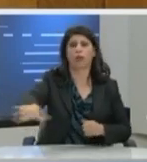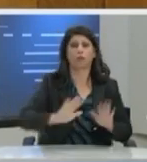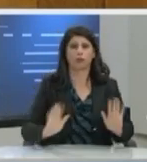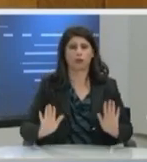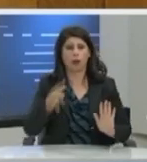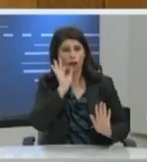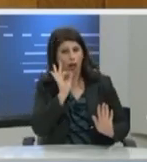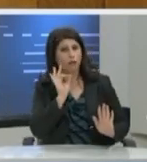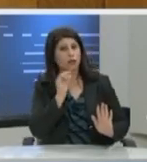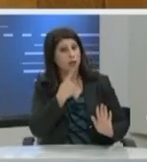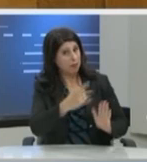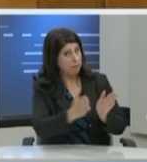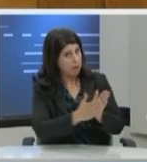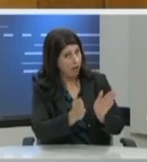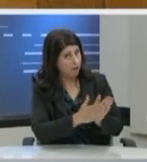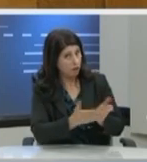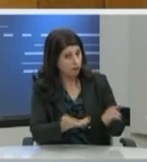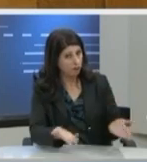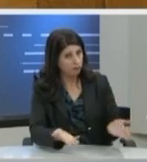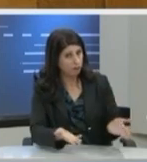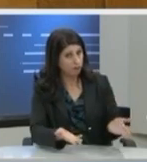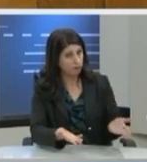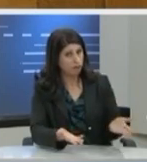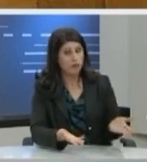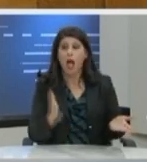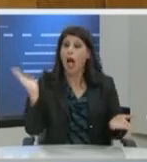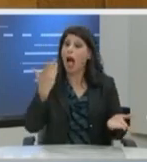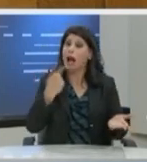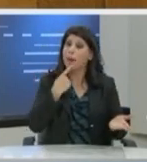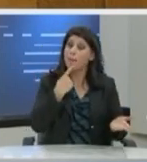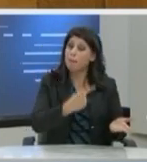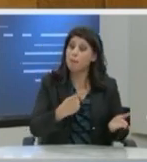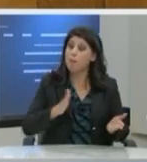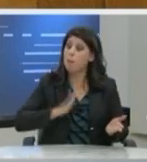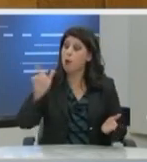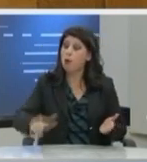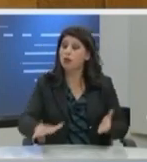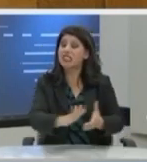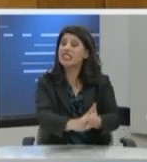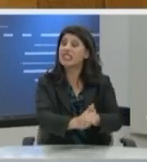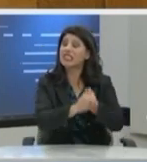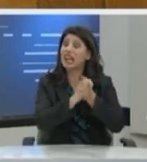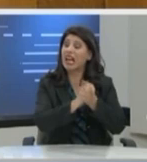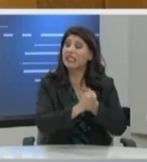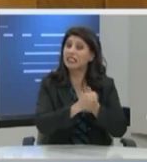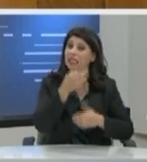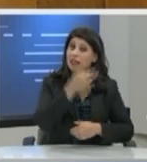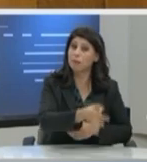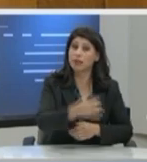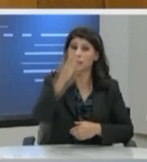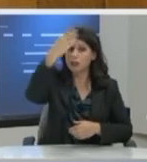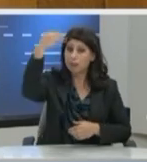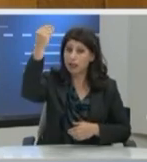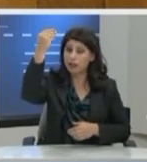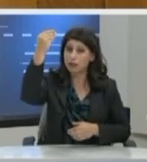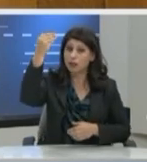και αν σας πει μπράβο σας, αν υπάρξει πολίτης που σας πει συγχαίρω το